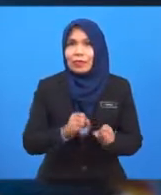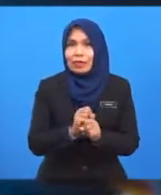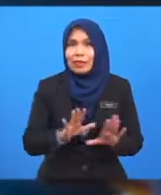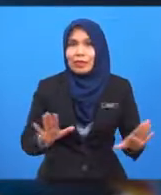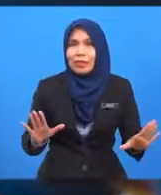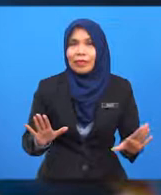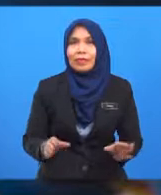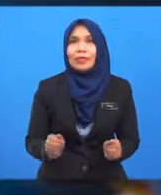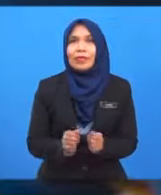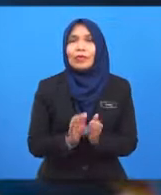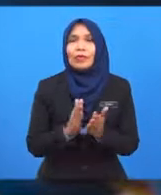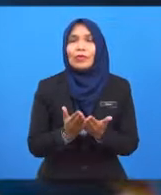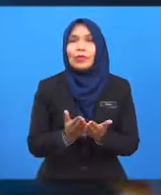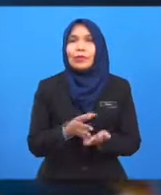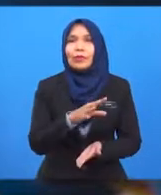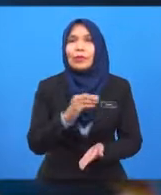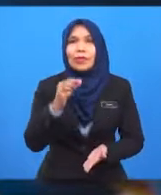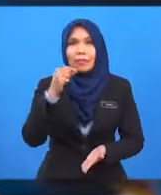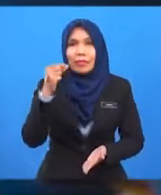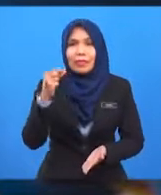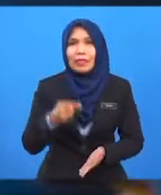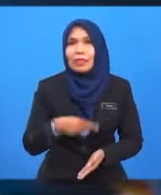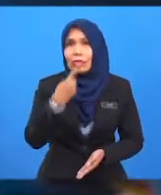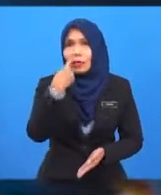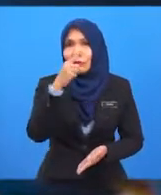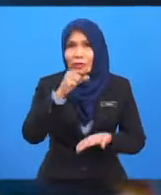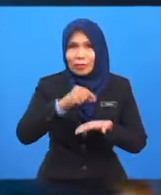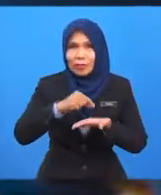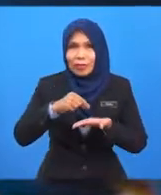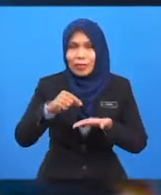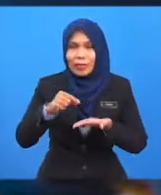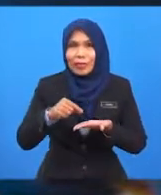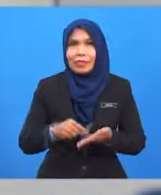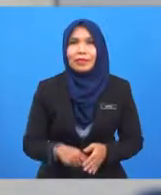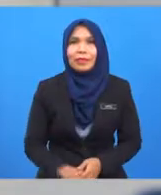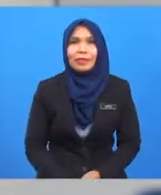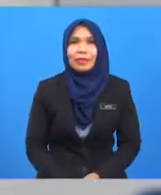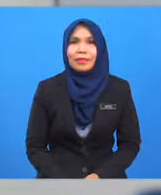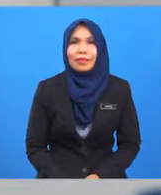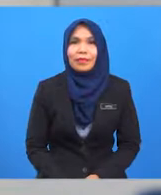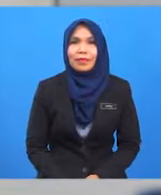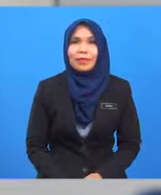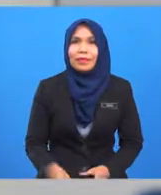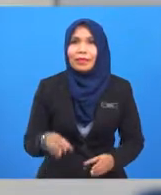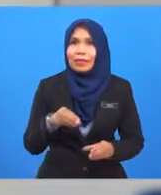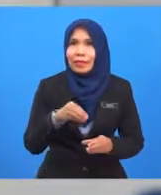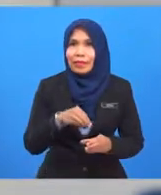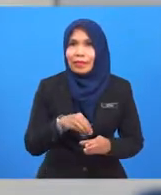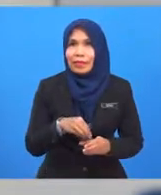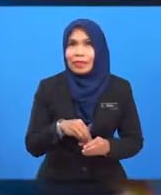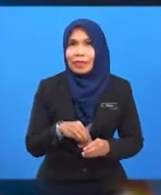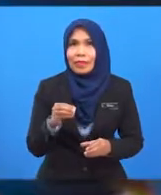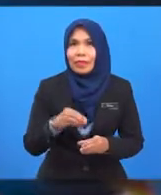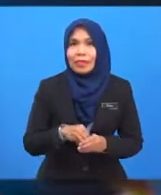dan pensel untuk membuat catatan sepanjang pembelajaran ini? Dalam episod kali